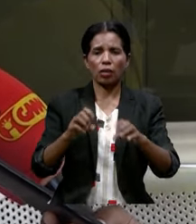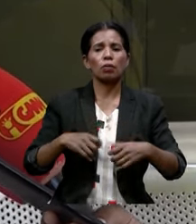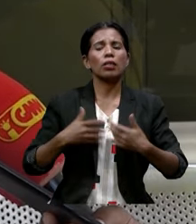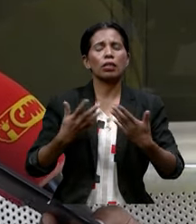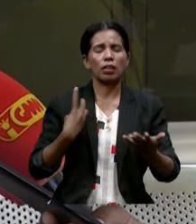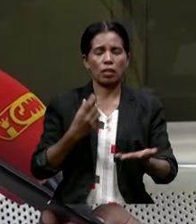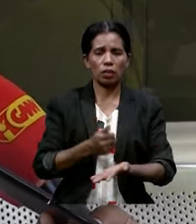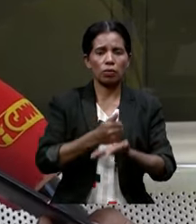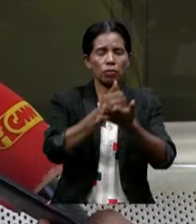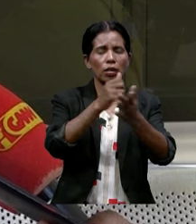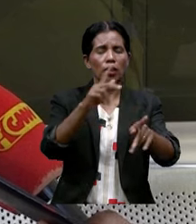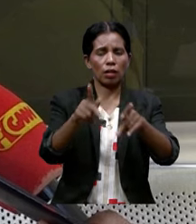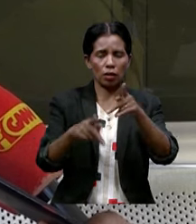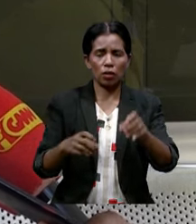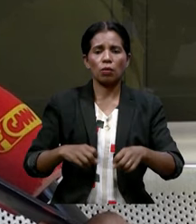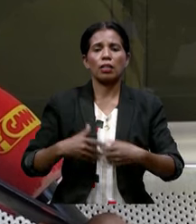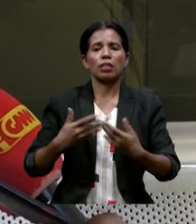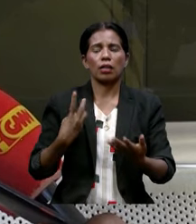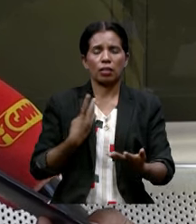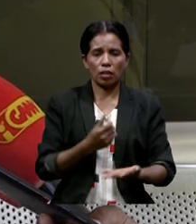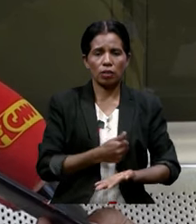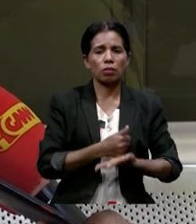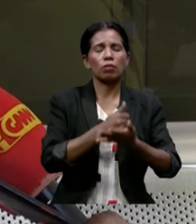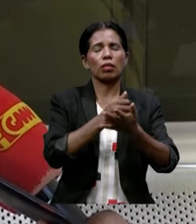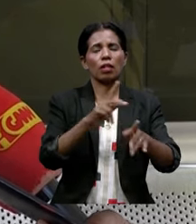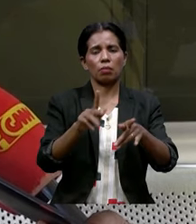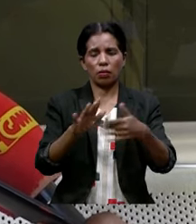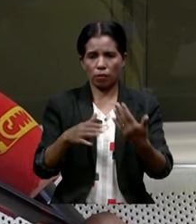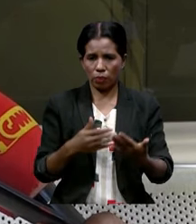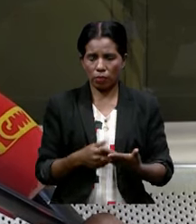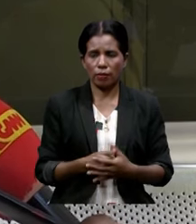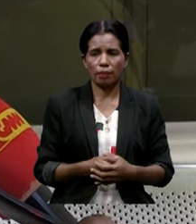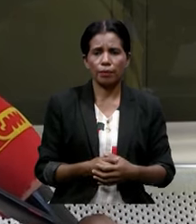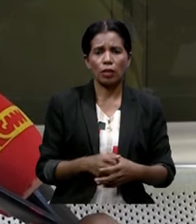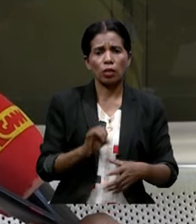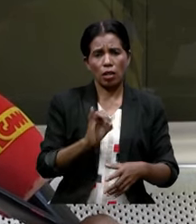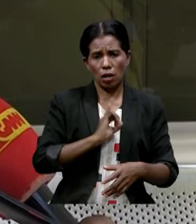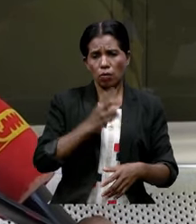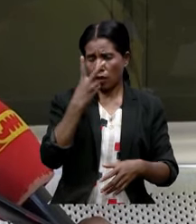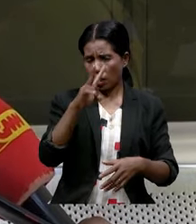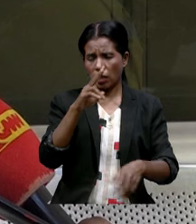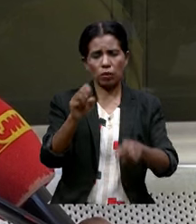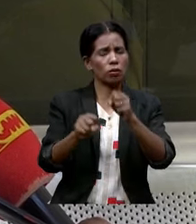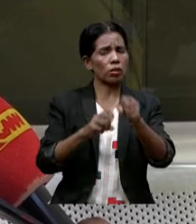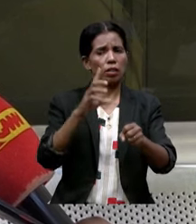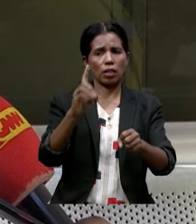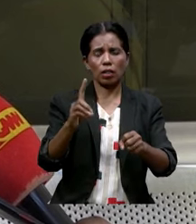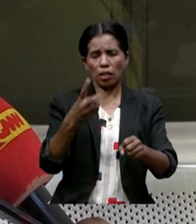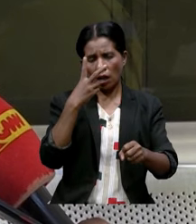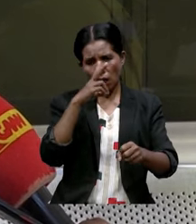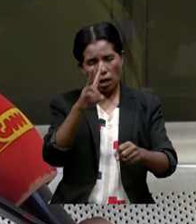o insai ita solidari ba itene malo. O indore nebe hau hare itene sociedade ne agora sociedade